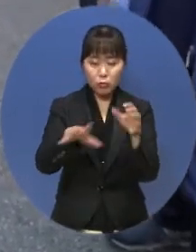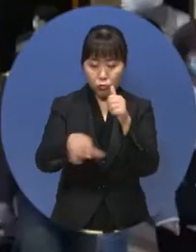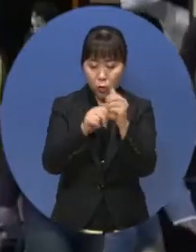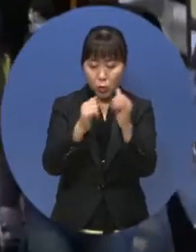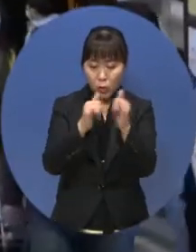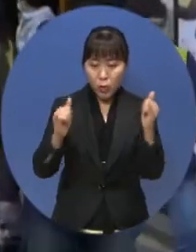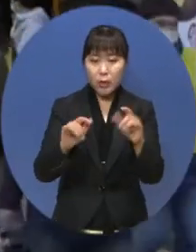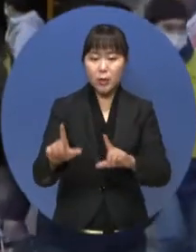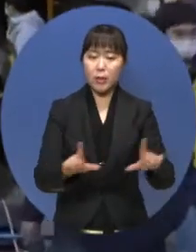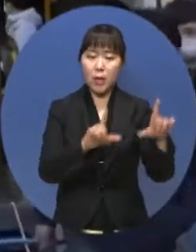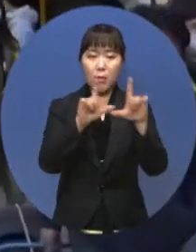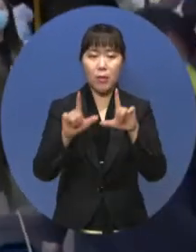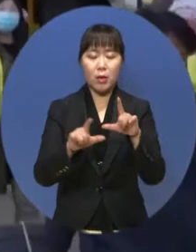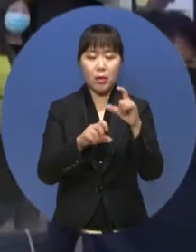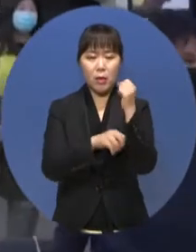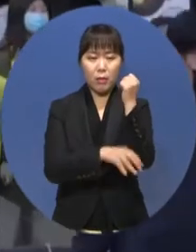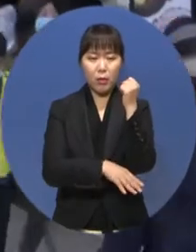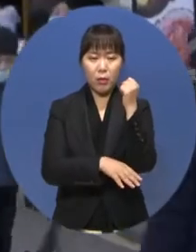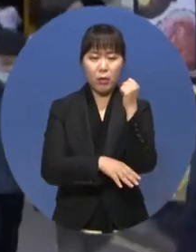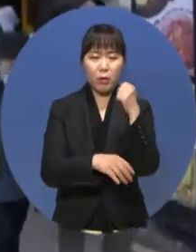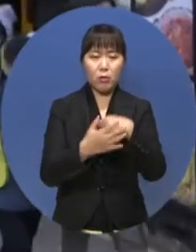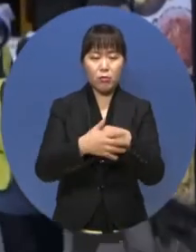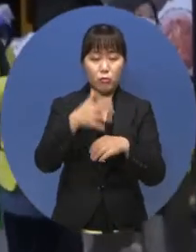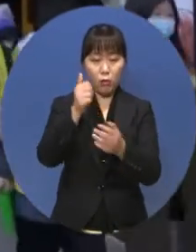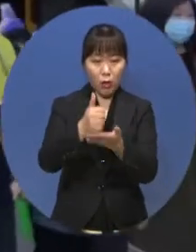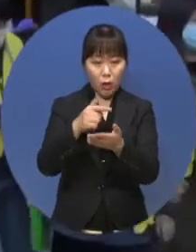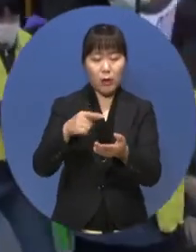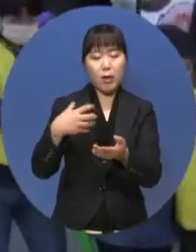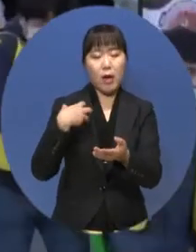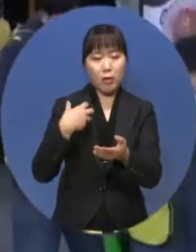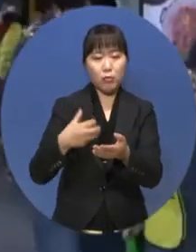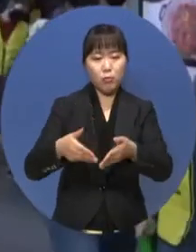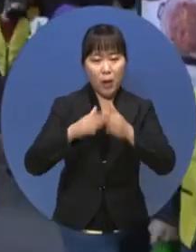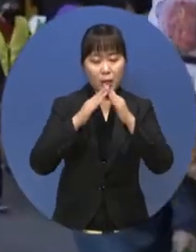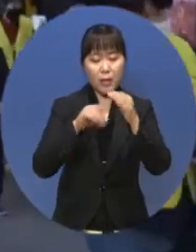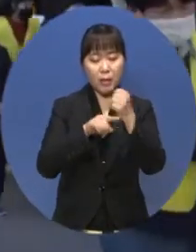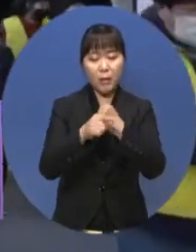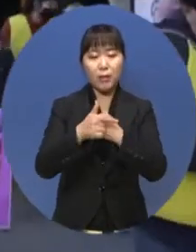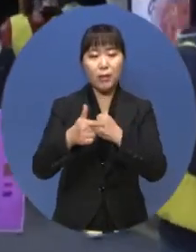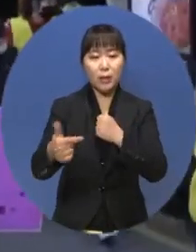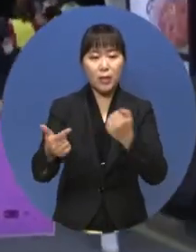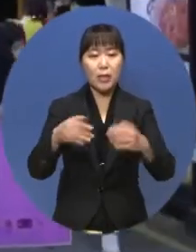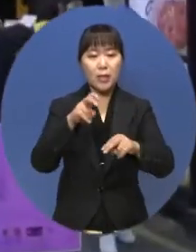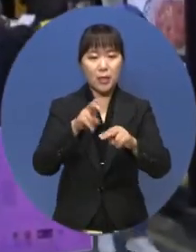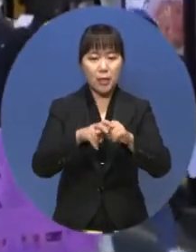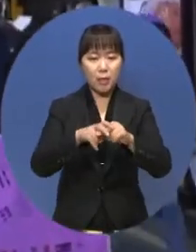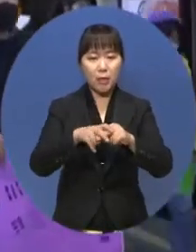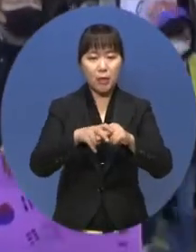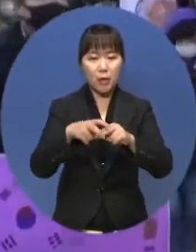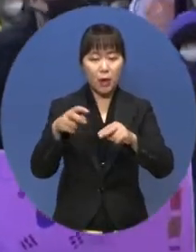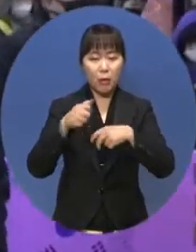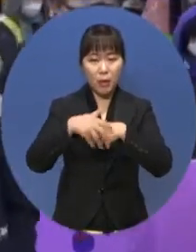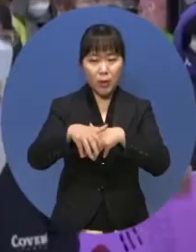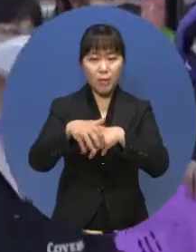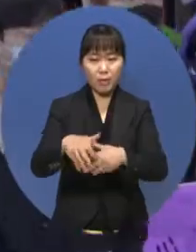삶의 기반을 주체적으로 구축하는 데큰 의미가 있는 일자리라며 행진을